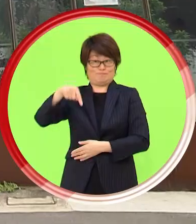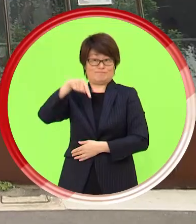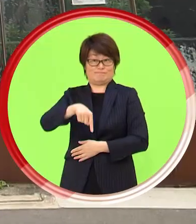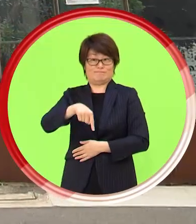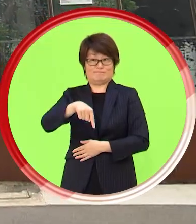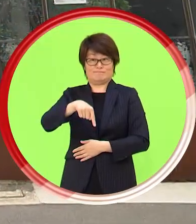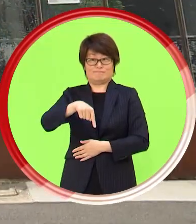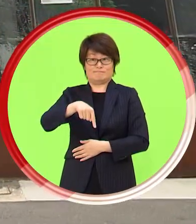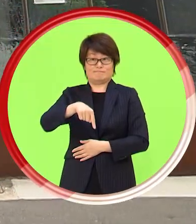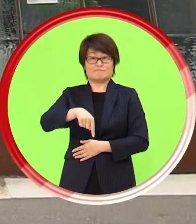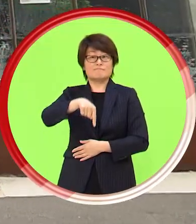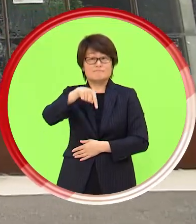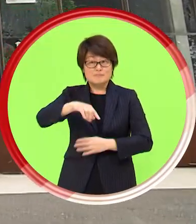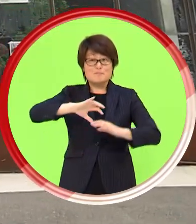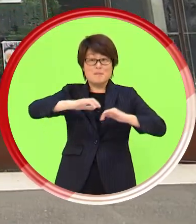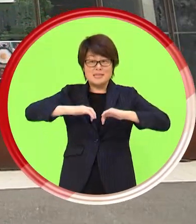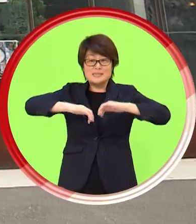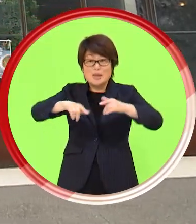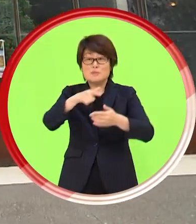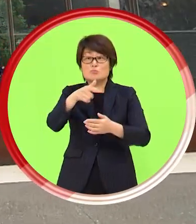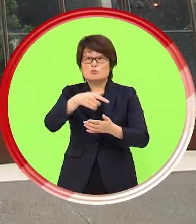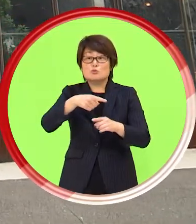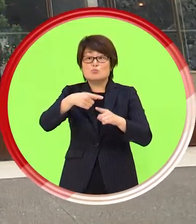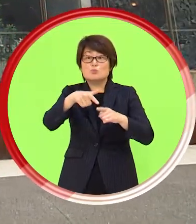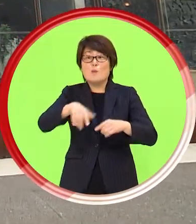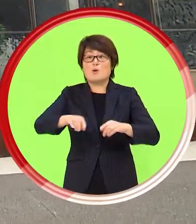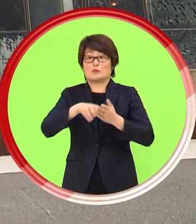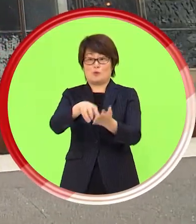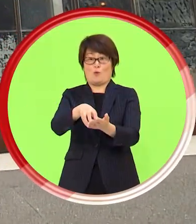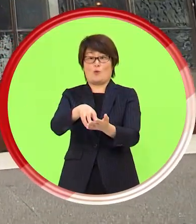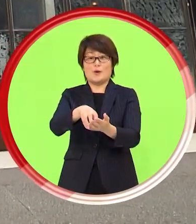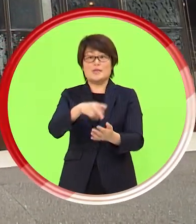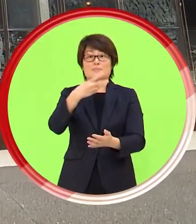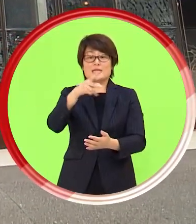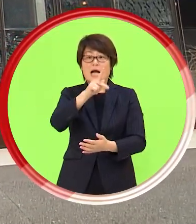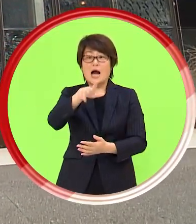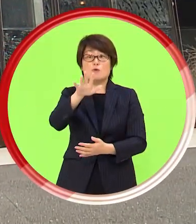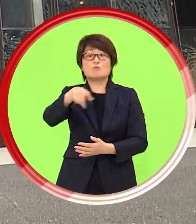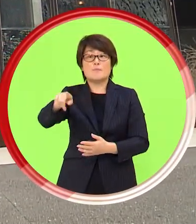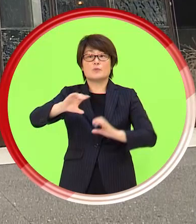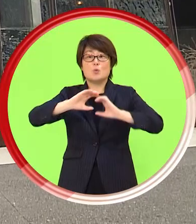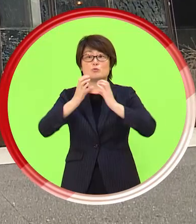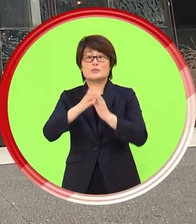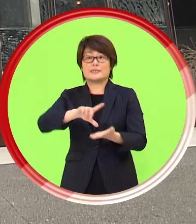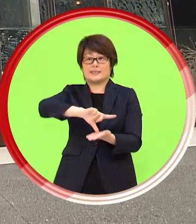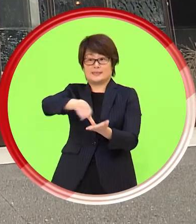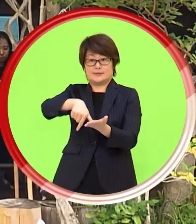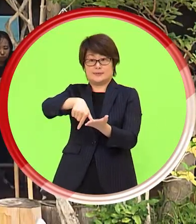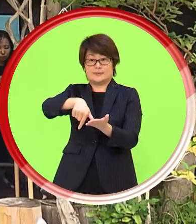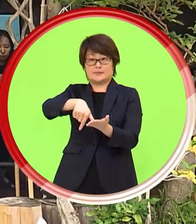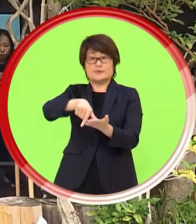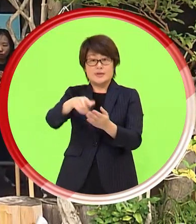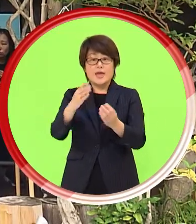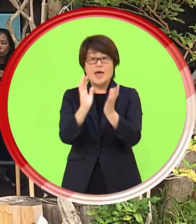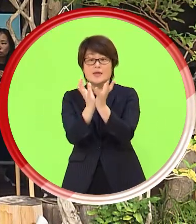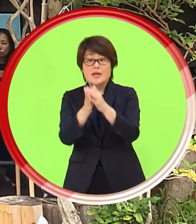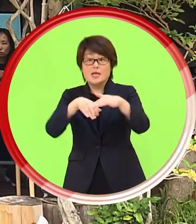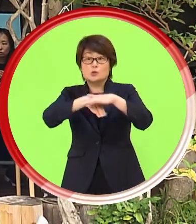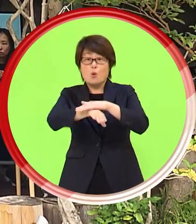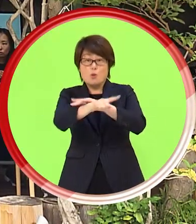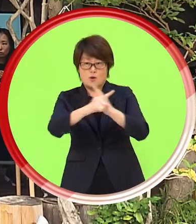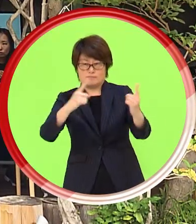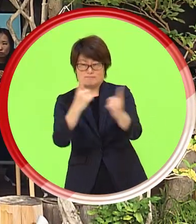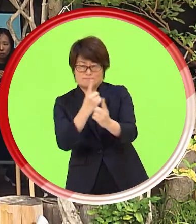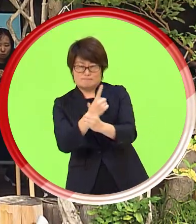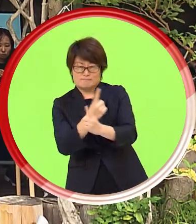やってきました。こちらは町並み部門賞を受賞したミナガルテンコミュニティエリアです。 園芸倉庫のリノ